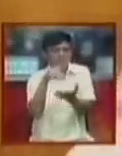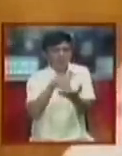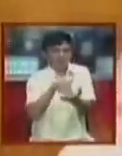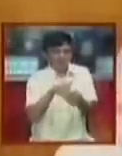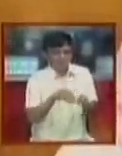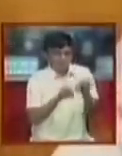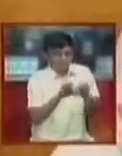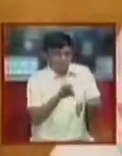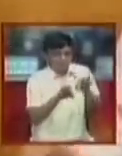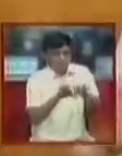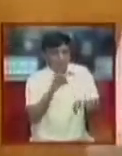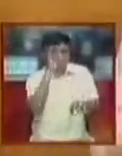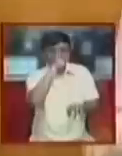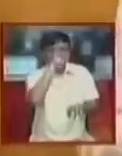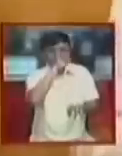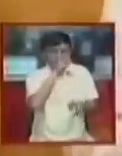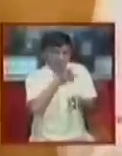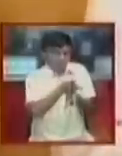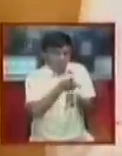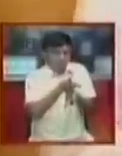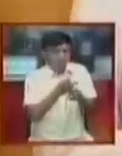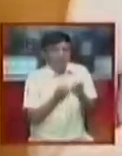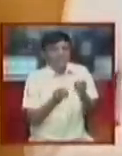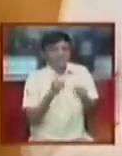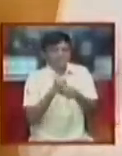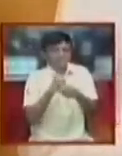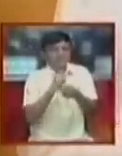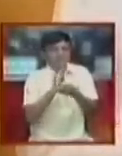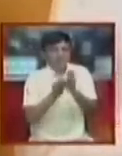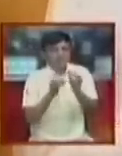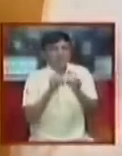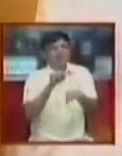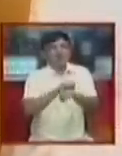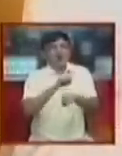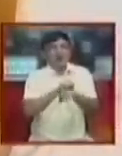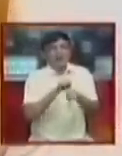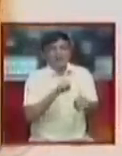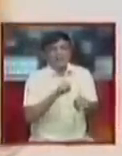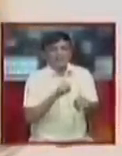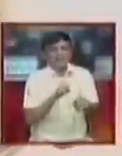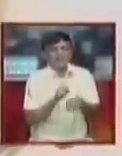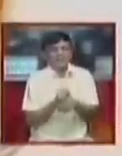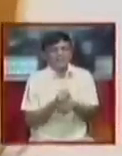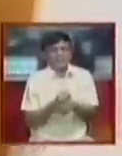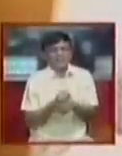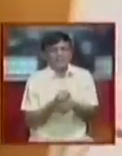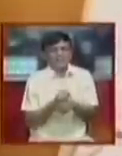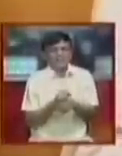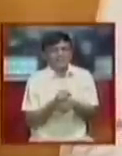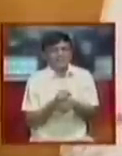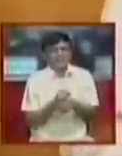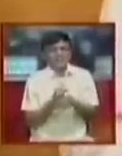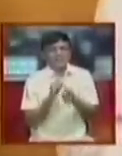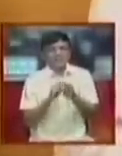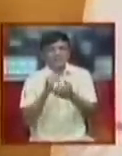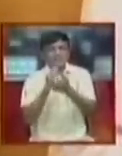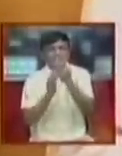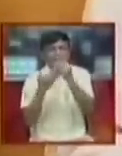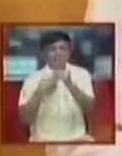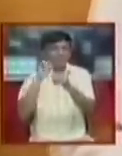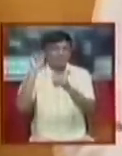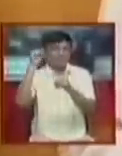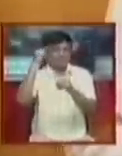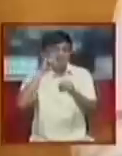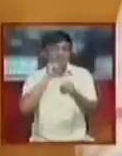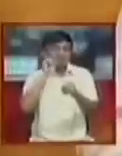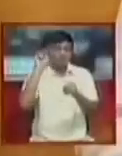335,078 na po ang mga Pilipinong nakakakuha ng kabuhayan mula dito. Sa isang nga pong programa, nakiambag din ang pribadong